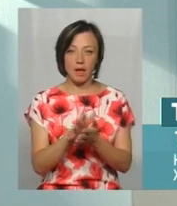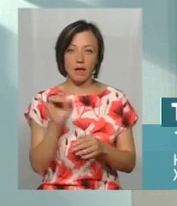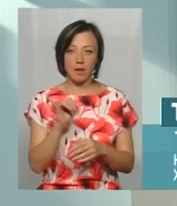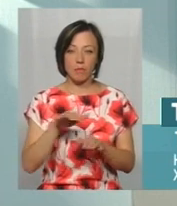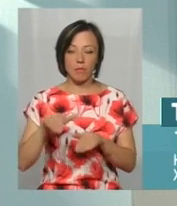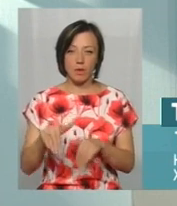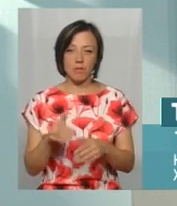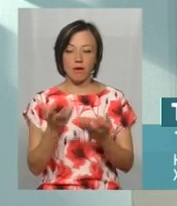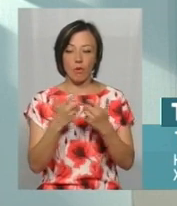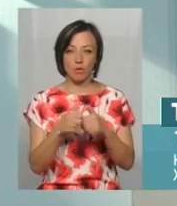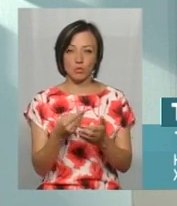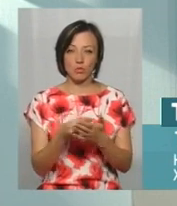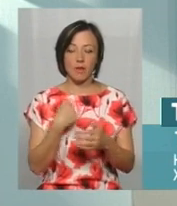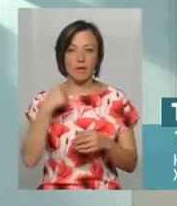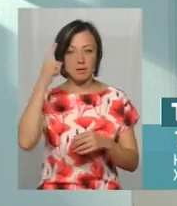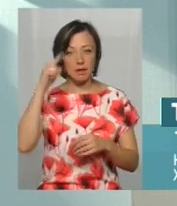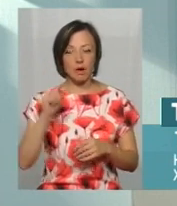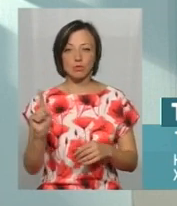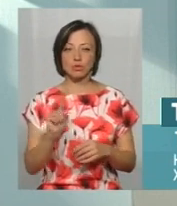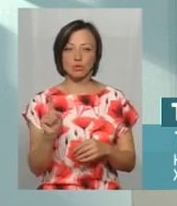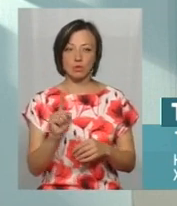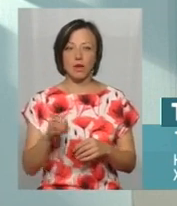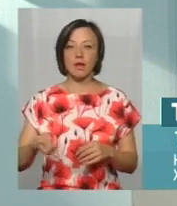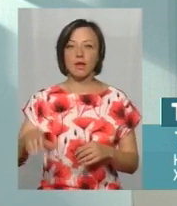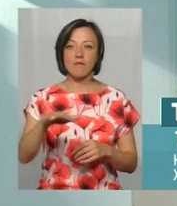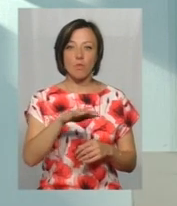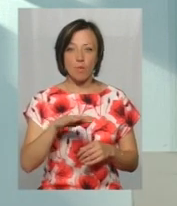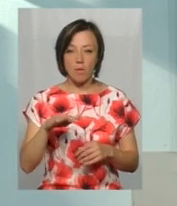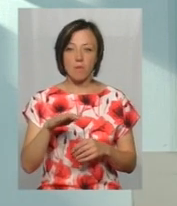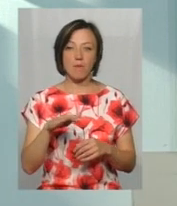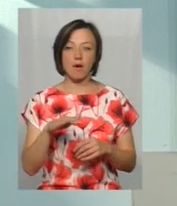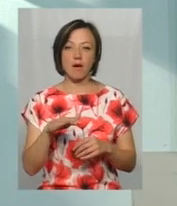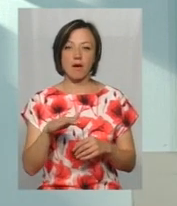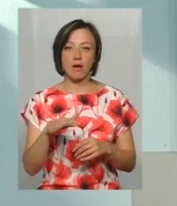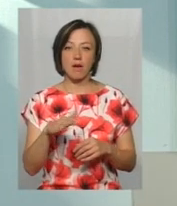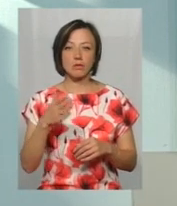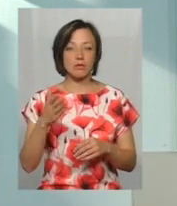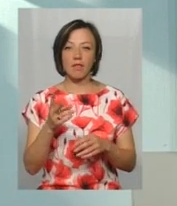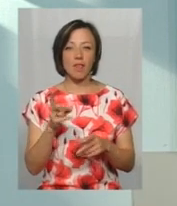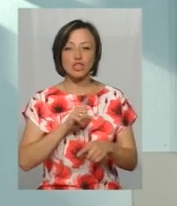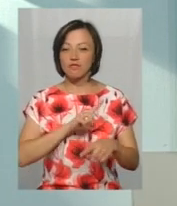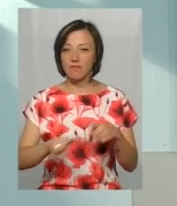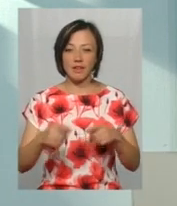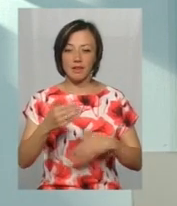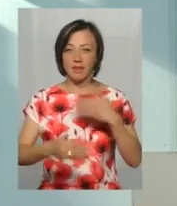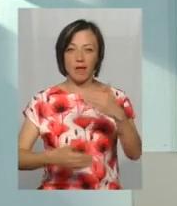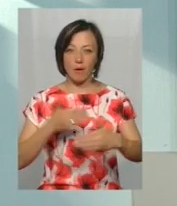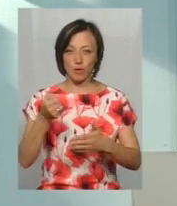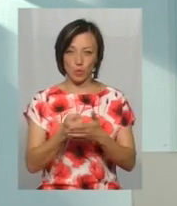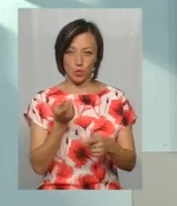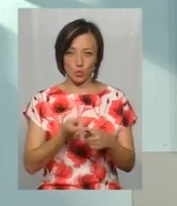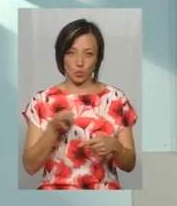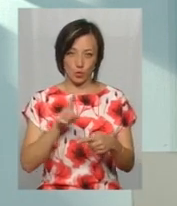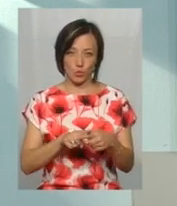потім йде нарахування. Я знаю, що Європа сама йшла теж не дуже швидкими кроками до